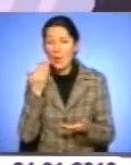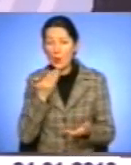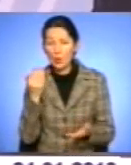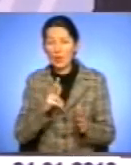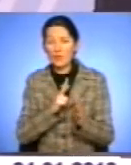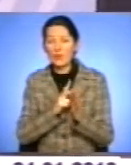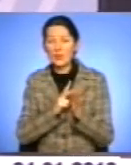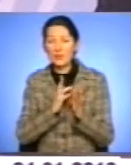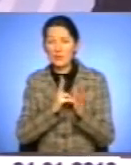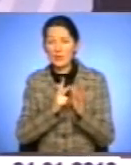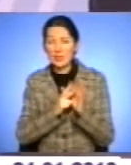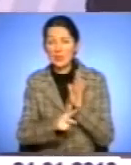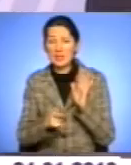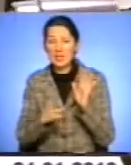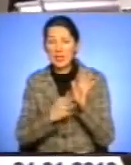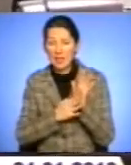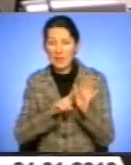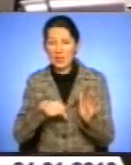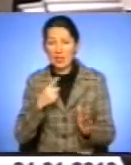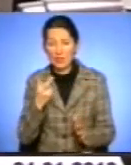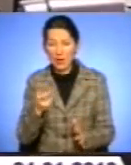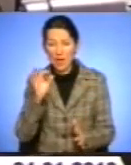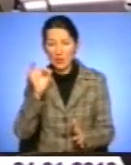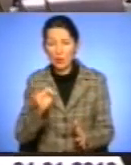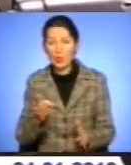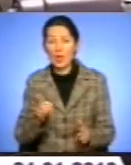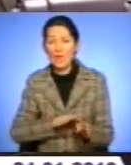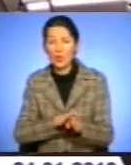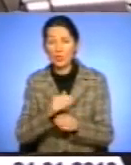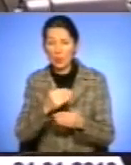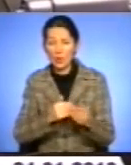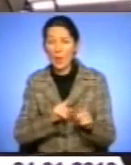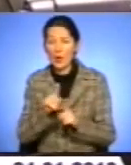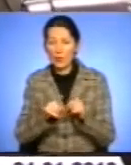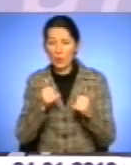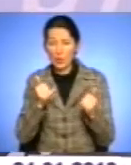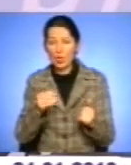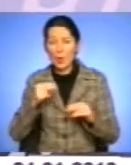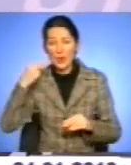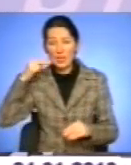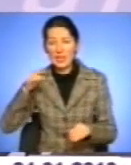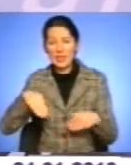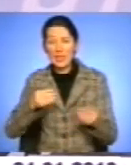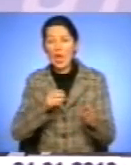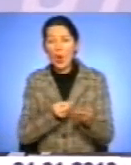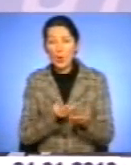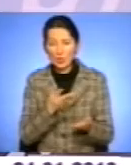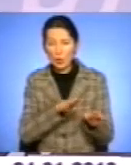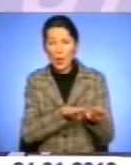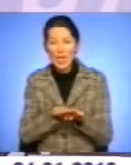такий шоу урядове, де міністри звітують про відсоток виконання програми. І звітує міністр ЖКГ і